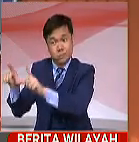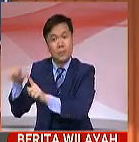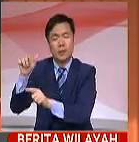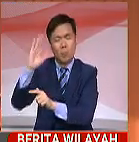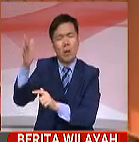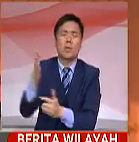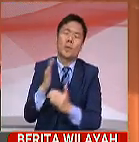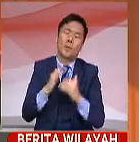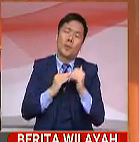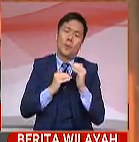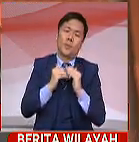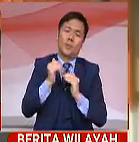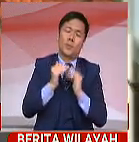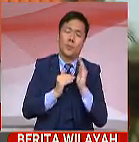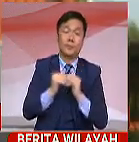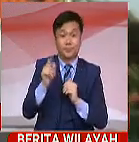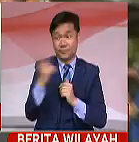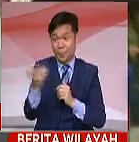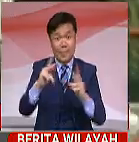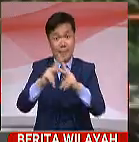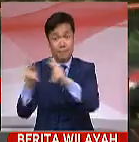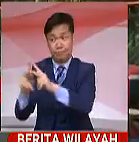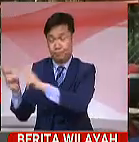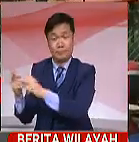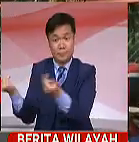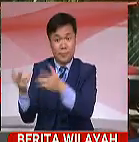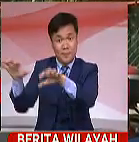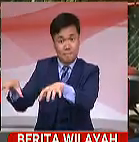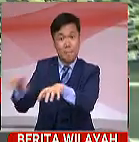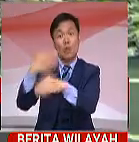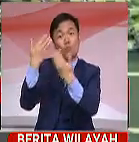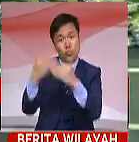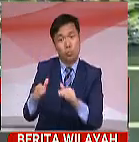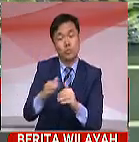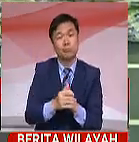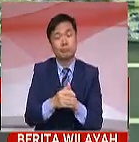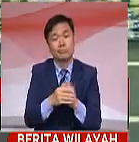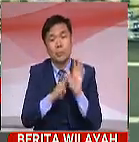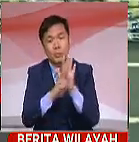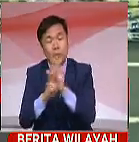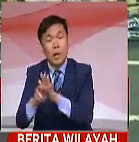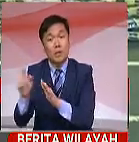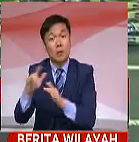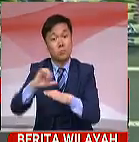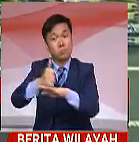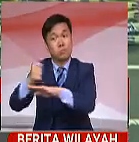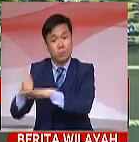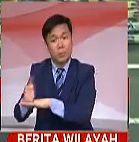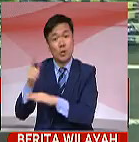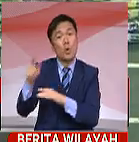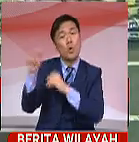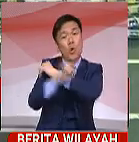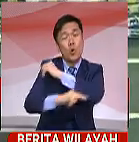Adun Tanjung Batu Andi Muhammad Suryadi Bandi berkata pihaknya telah mengemukakan permohonan perwartaan itu kepada kerajaan